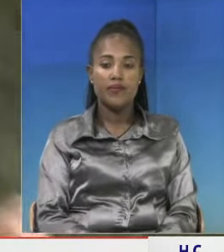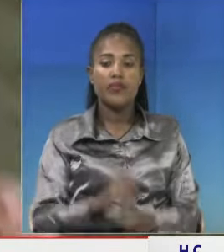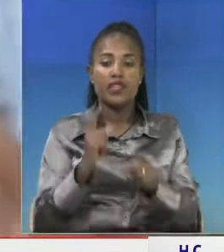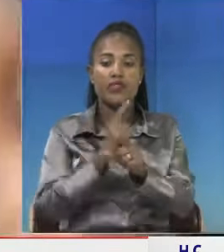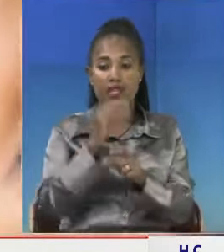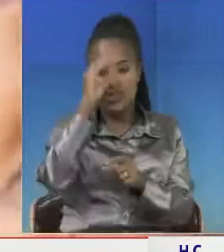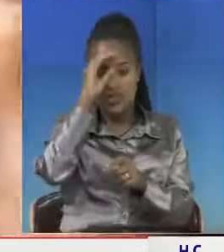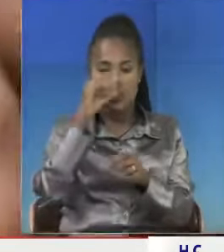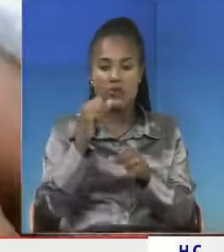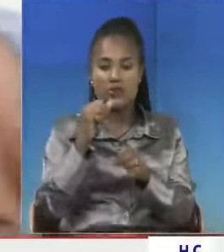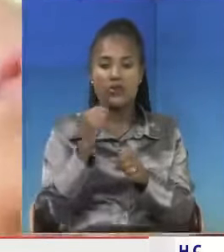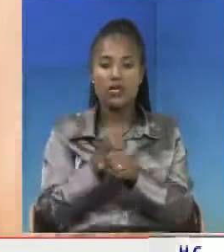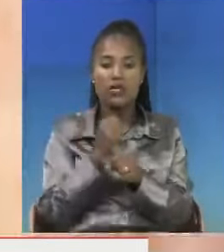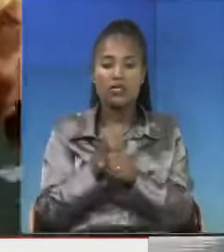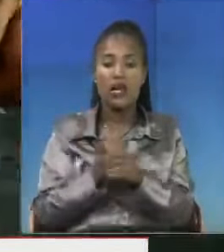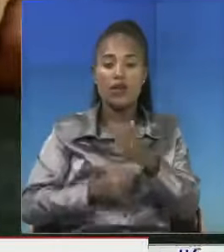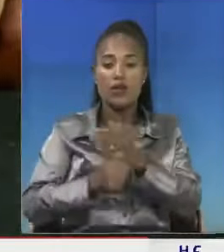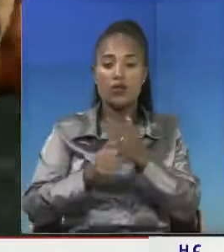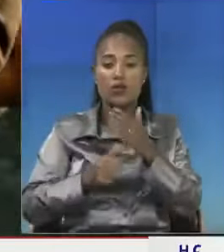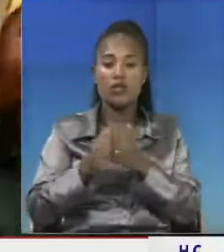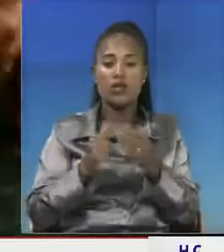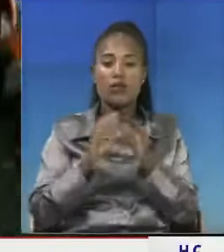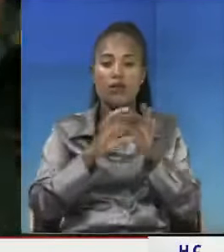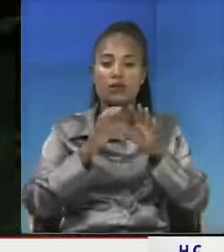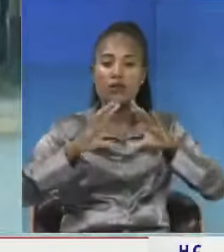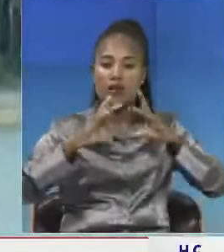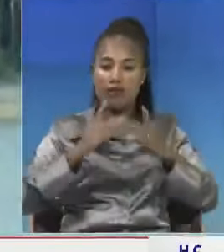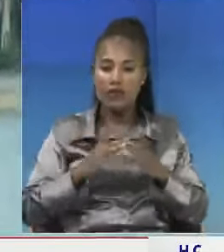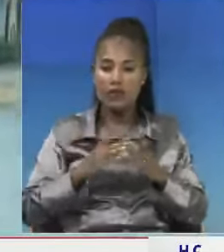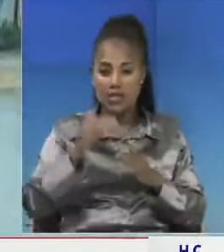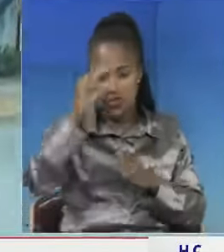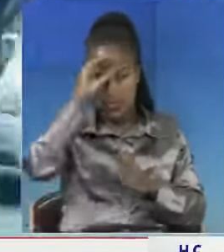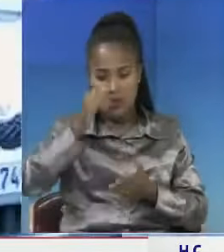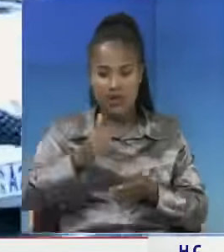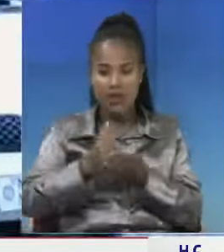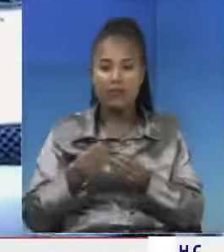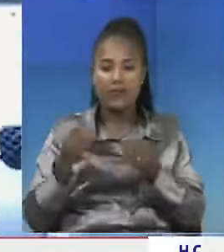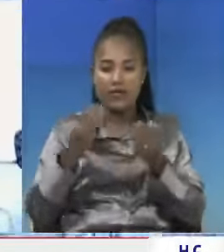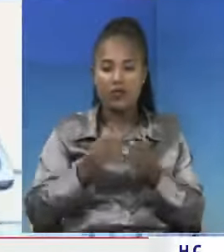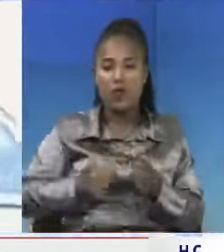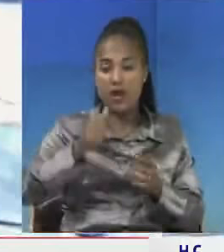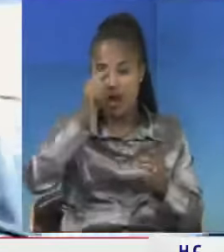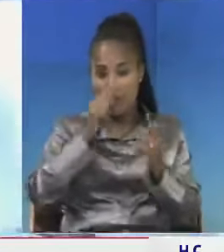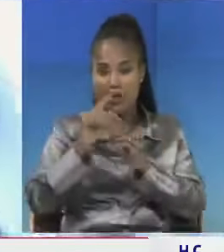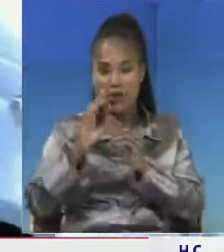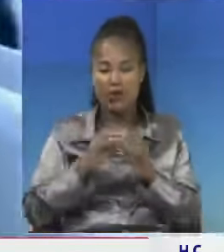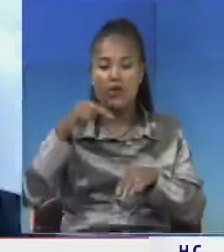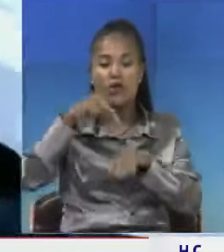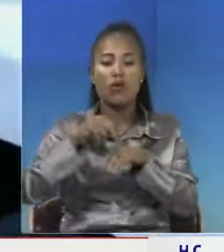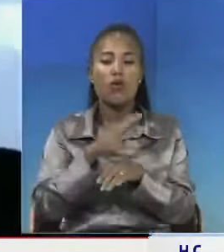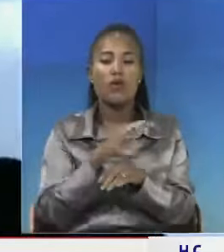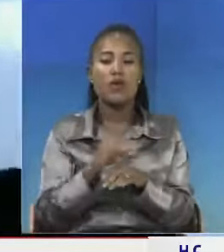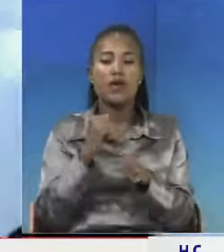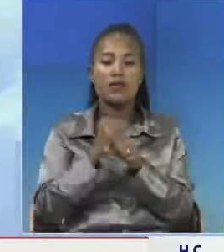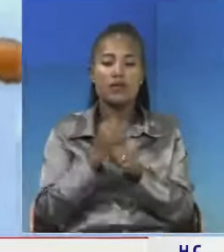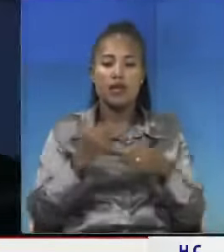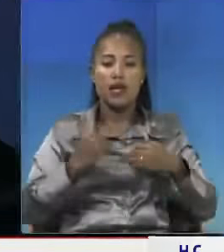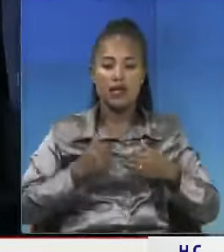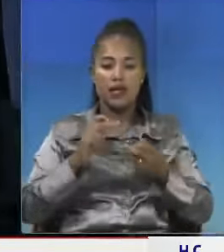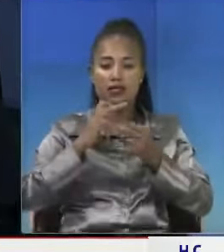ተፈጥሮና ሰው ሰራሽ አደጋዎች ጉዳት ለደረሰባቸው የማህበረሰብ ክፍሎች ሰብአዊ ድጋፍ መስጠትን አንኳር ዓላማው አድርጎ የተቋቋመና እየሰራ